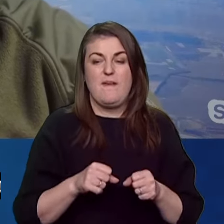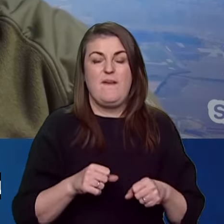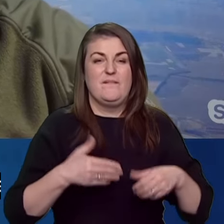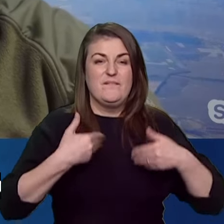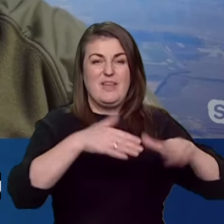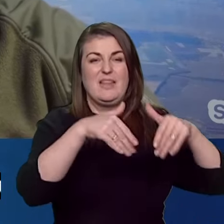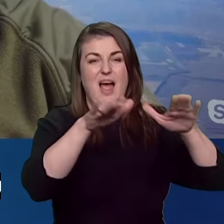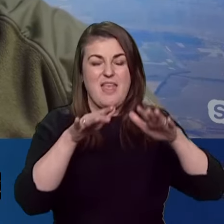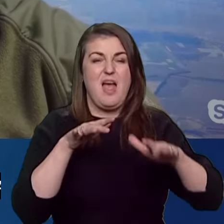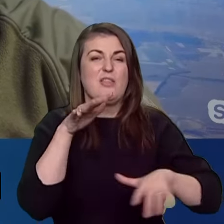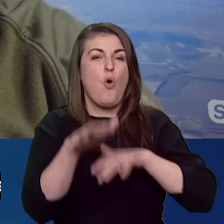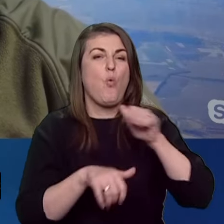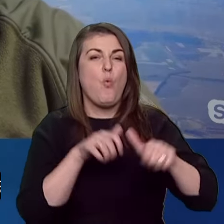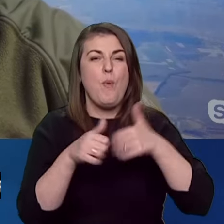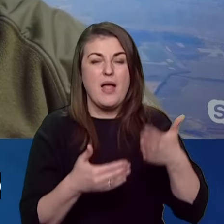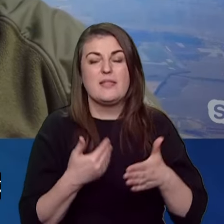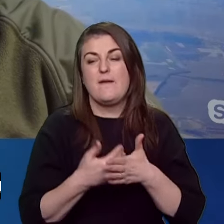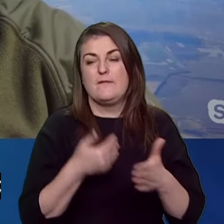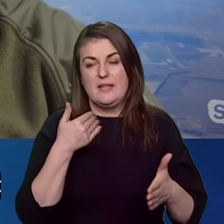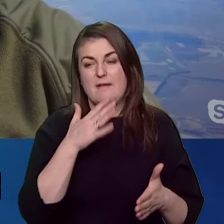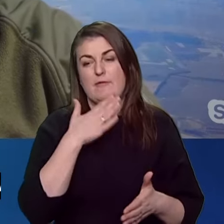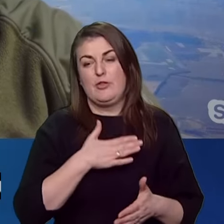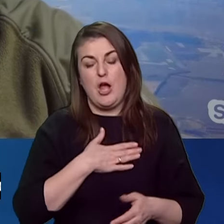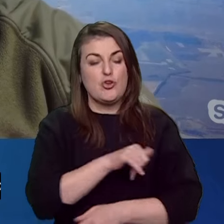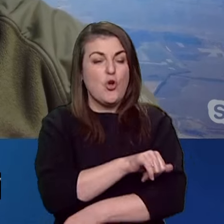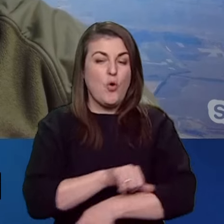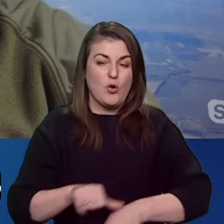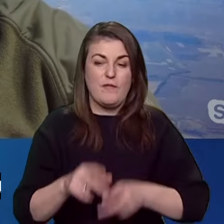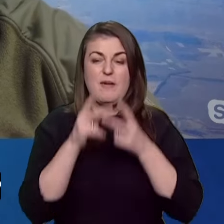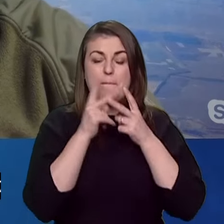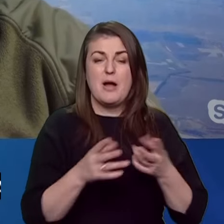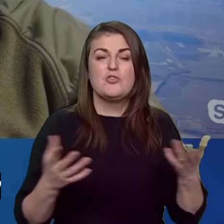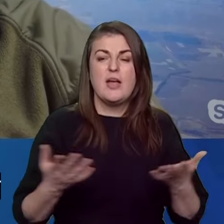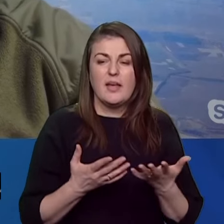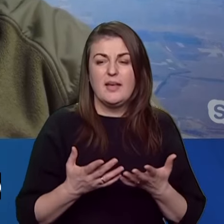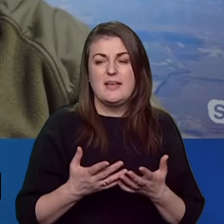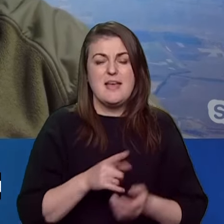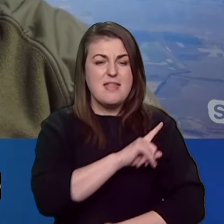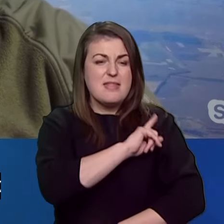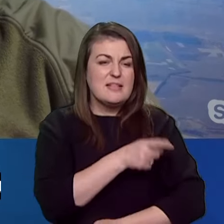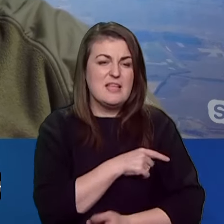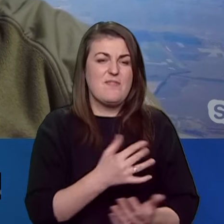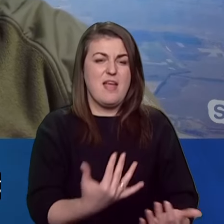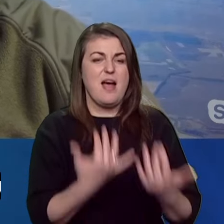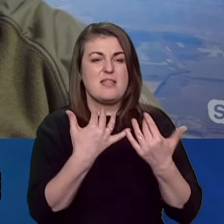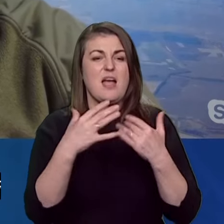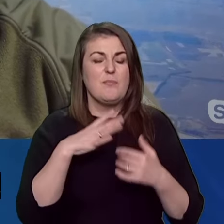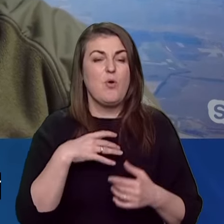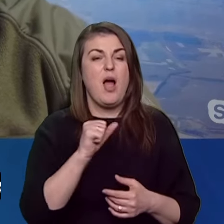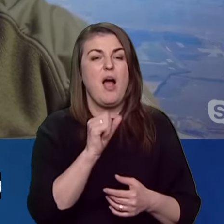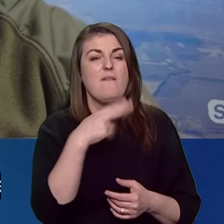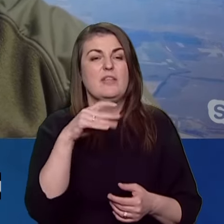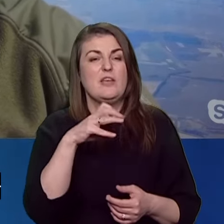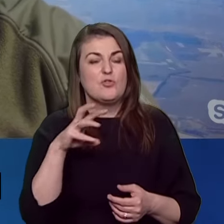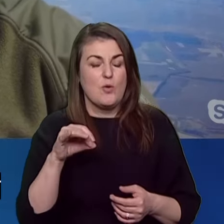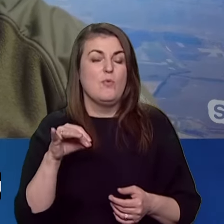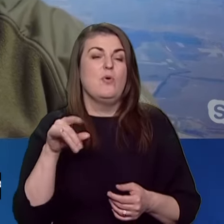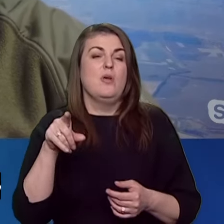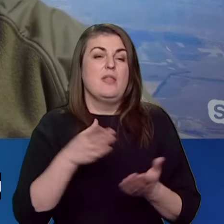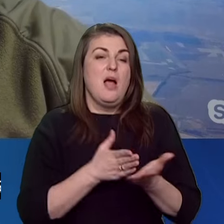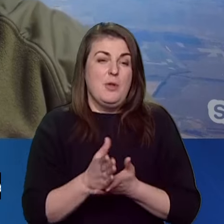відганяти окупанта від наших кордонів. Ви бачите, які інтенсивні атаки були на Авдіївському напрямку керованими